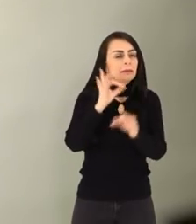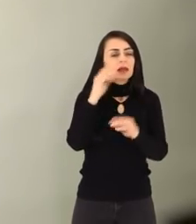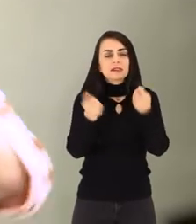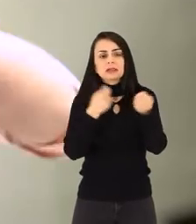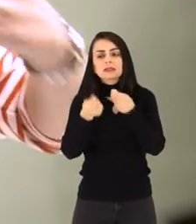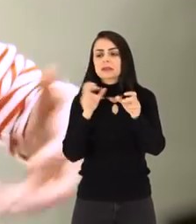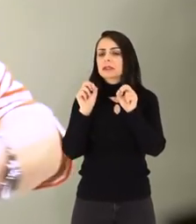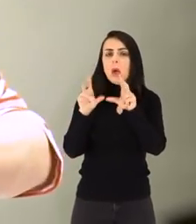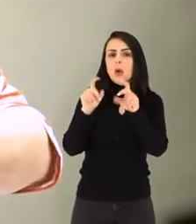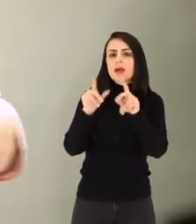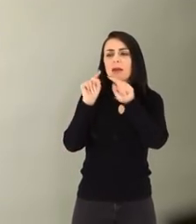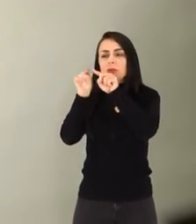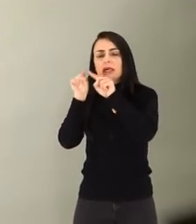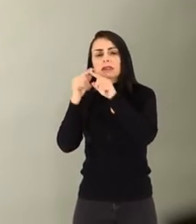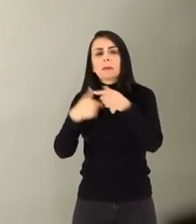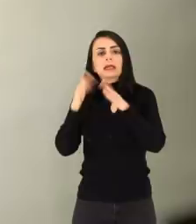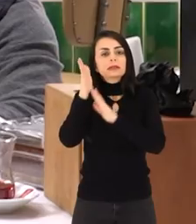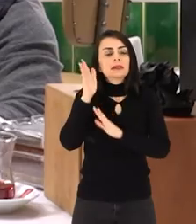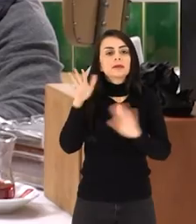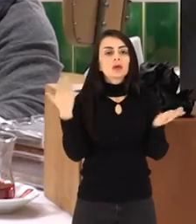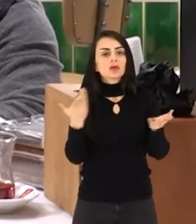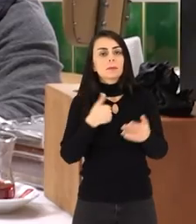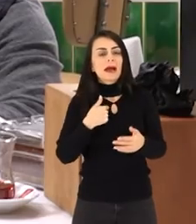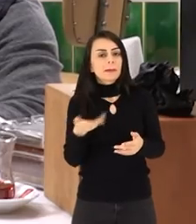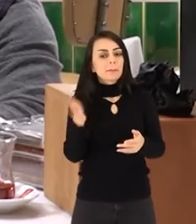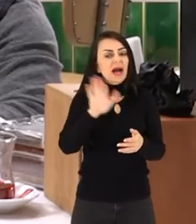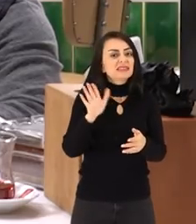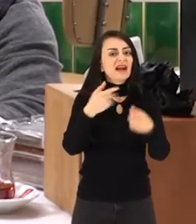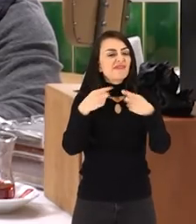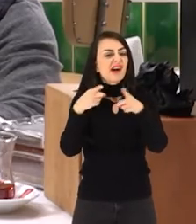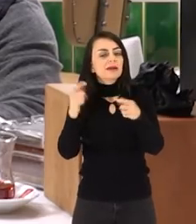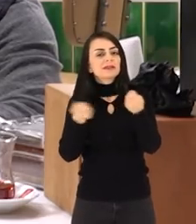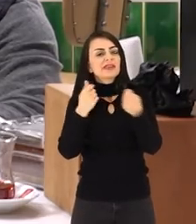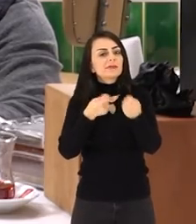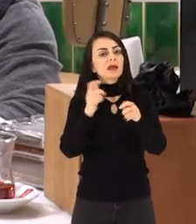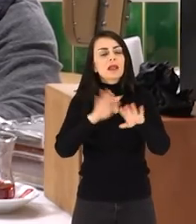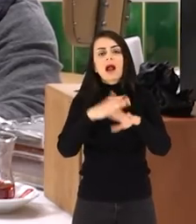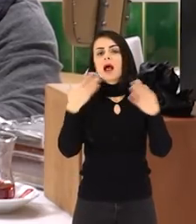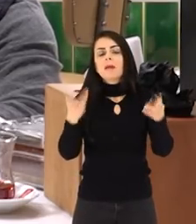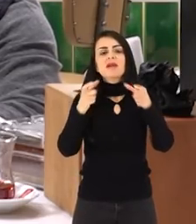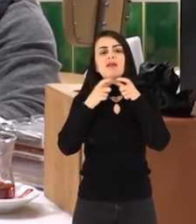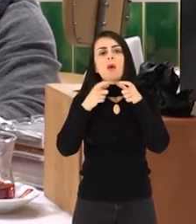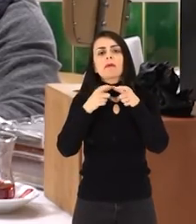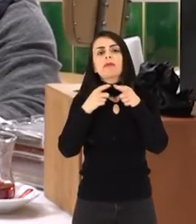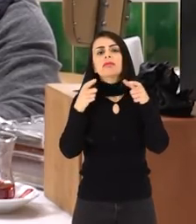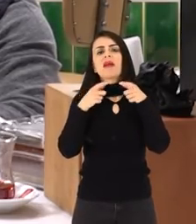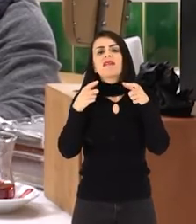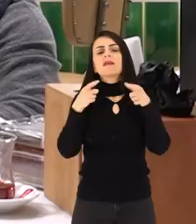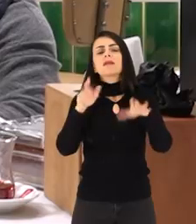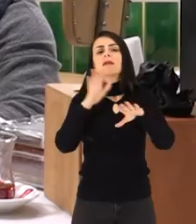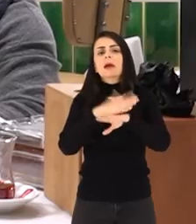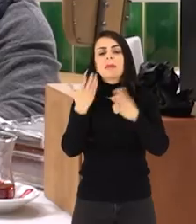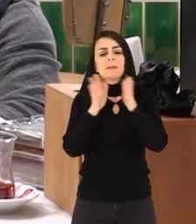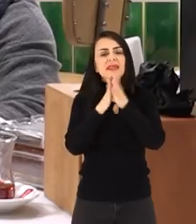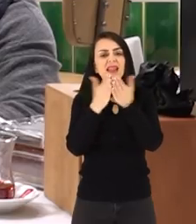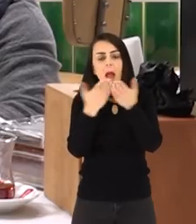kime öneriyorsunuz peşinde koşmalar. Ben başka işler yaptım, çeşitli işler. Garsonluk, sigortacılık, bir